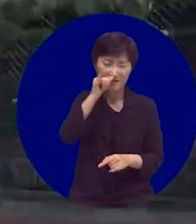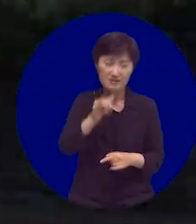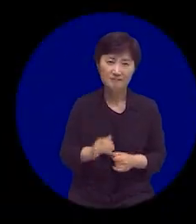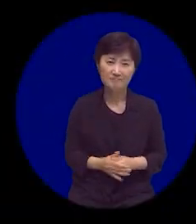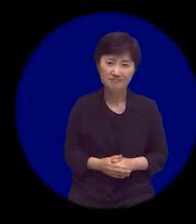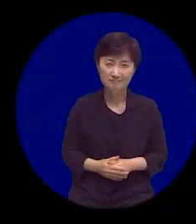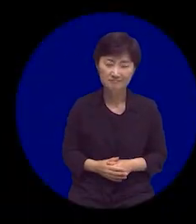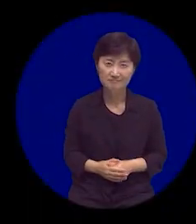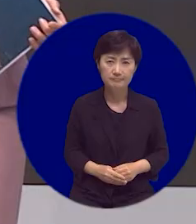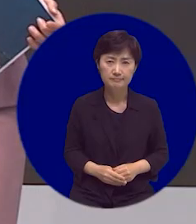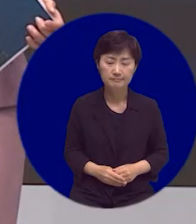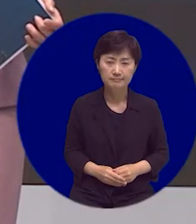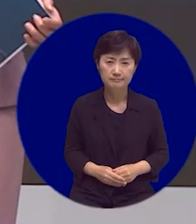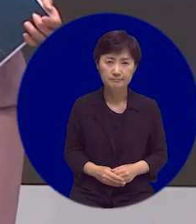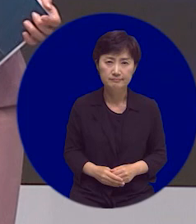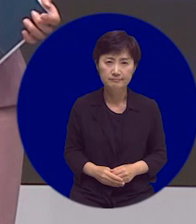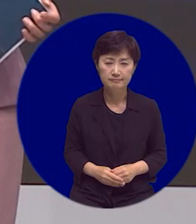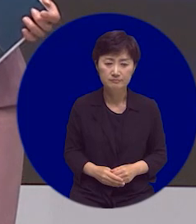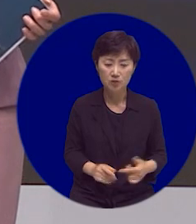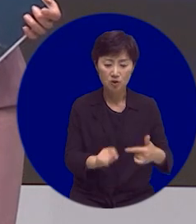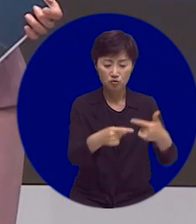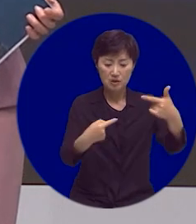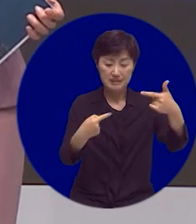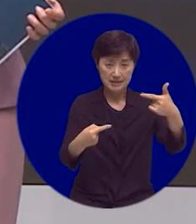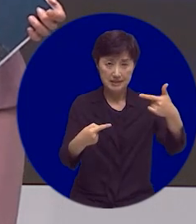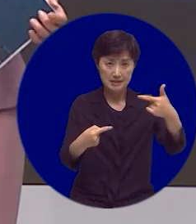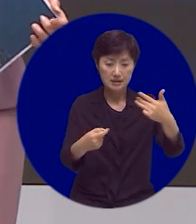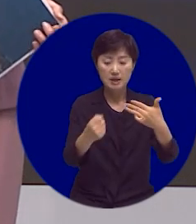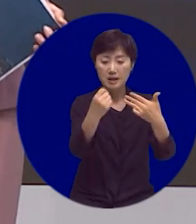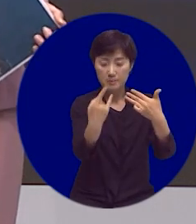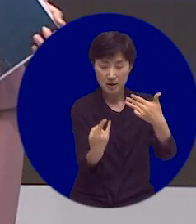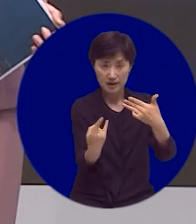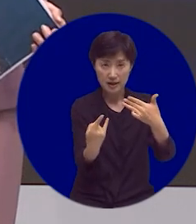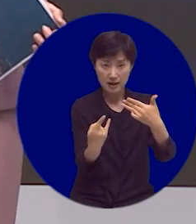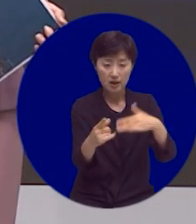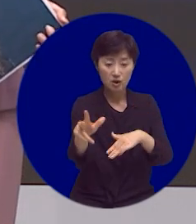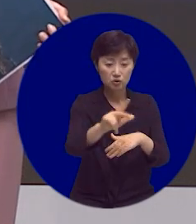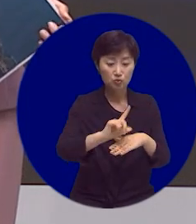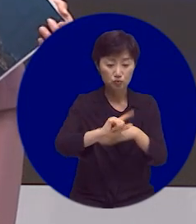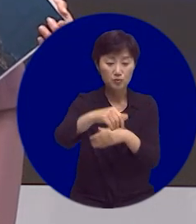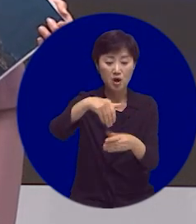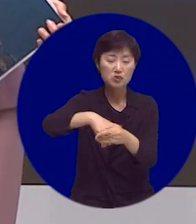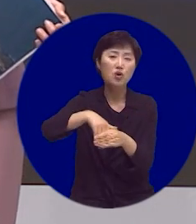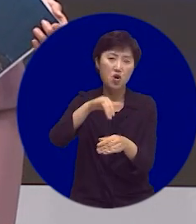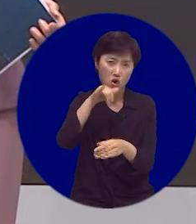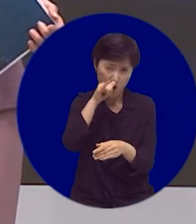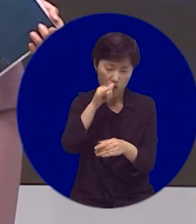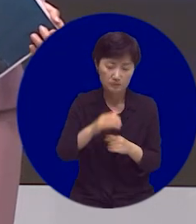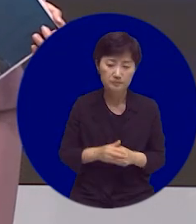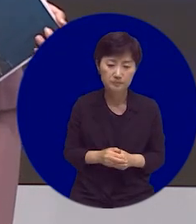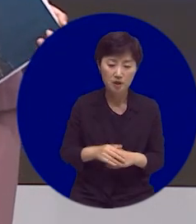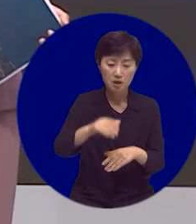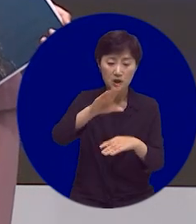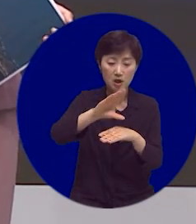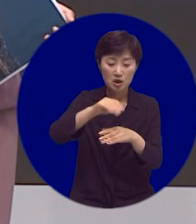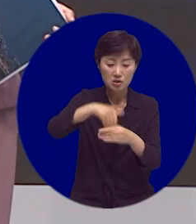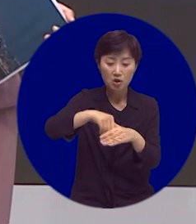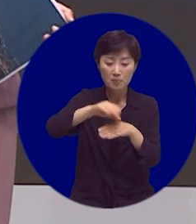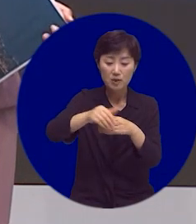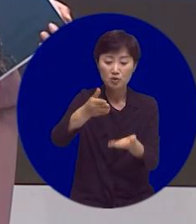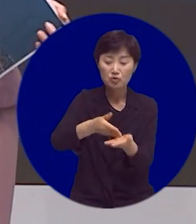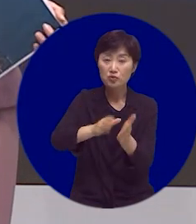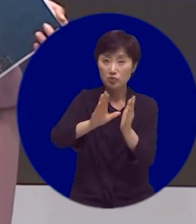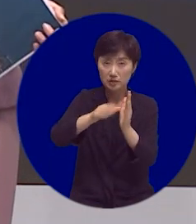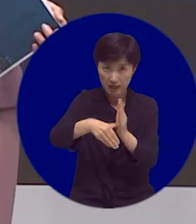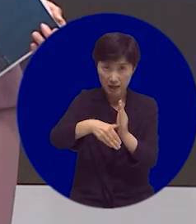밝혔습니다. 6월 1일 제8회 전국 동시지방선거가 실시됩니다. 이에 한국선거방송뉴스에서